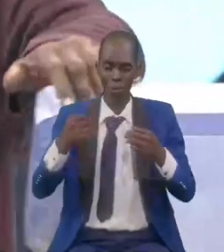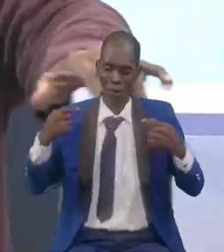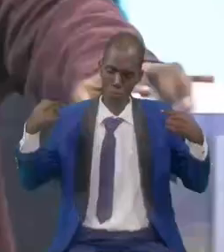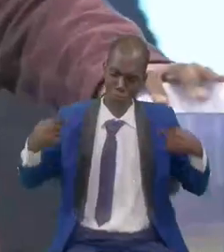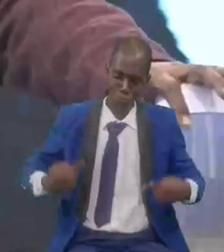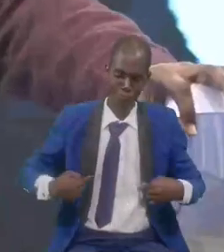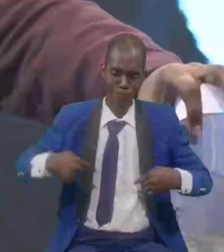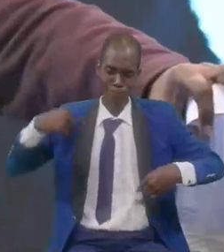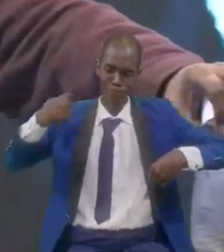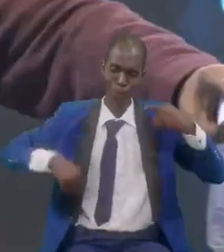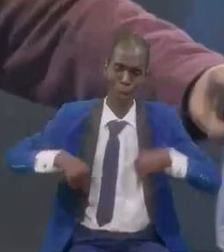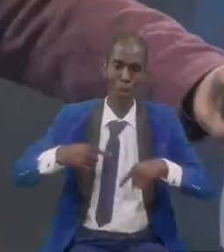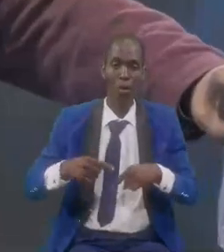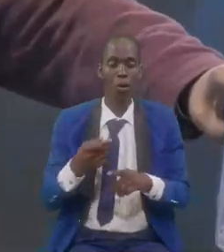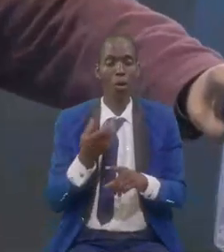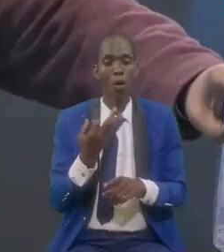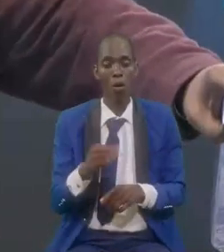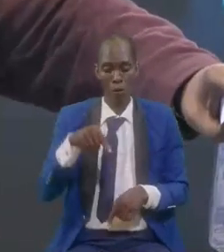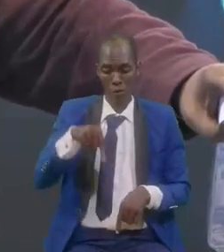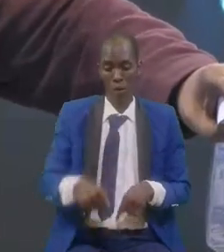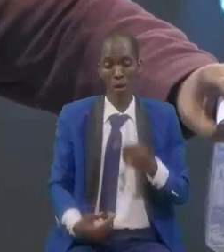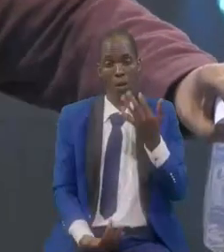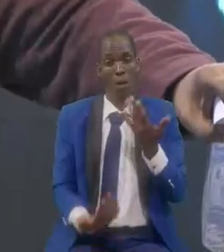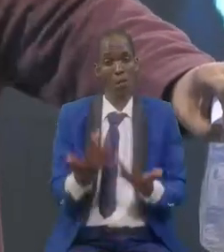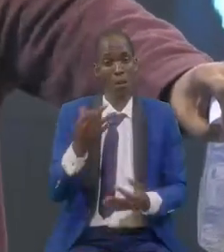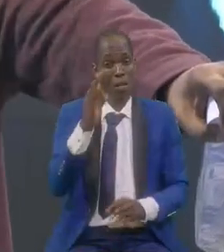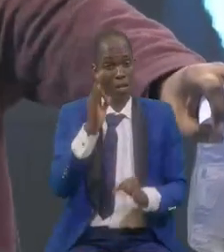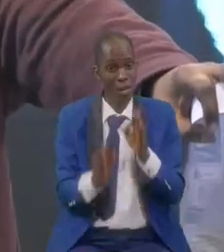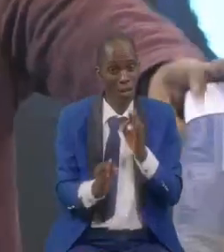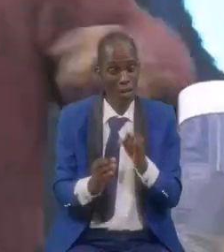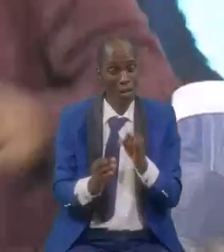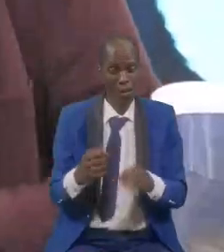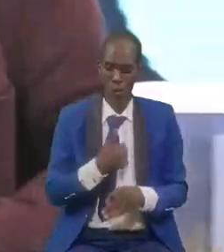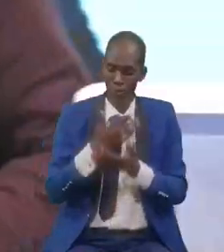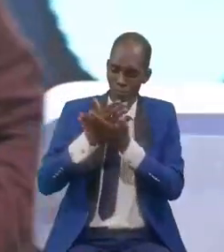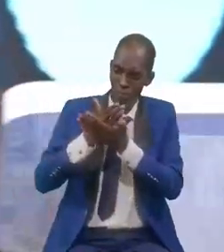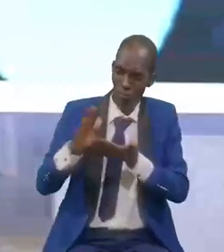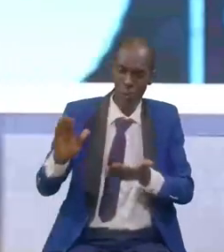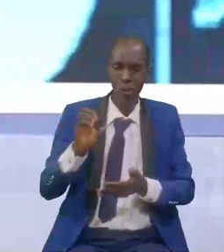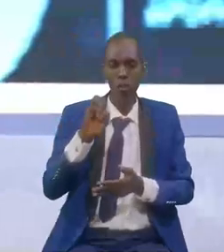aux tortures de l'enfer si nous négligeons un